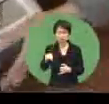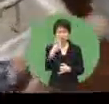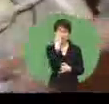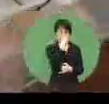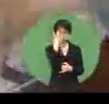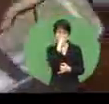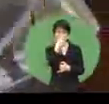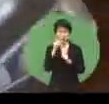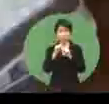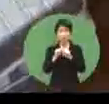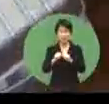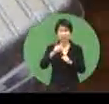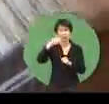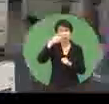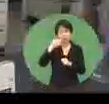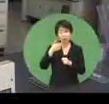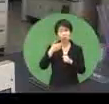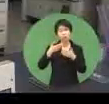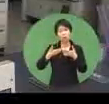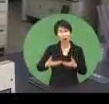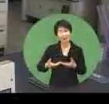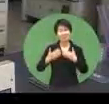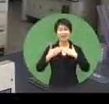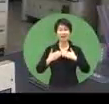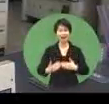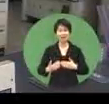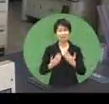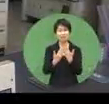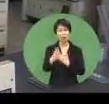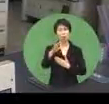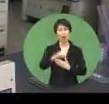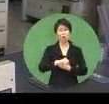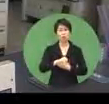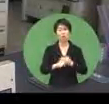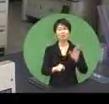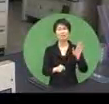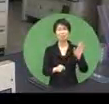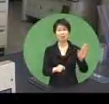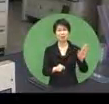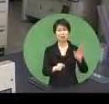ることで食の安全安心を確保しています。